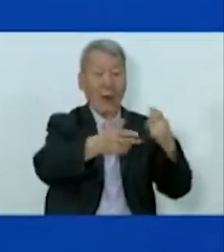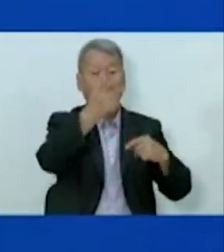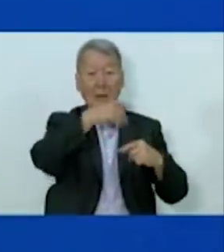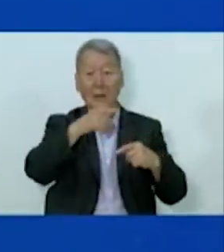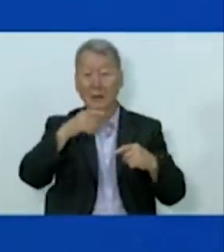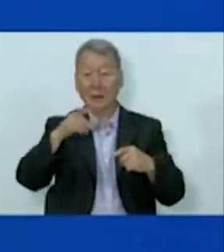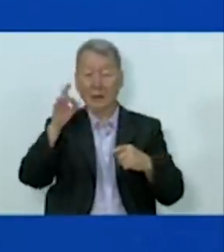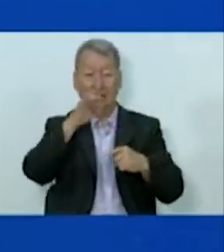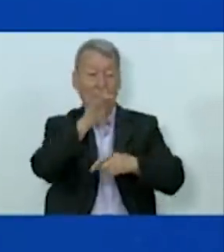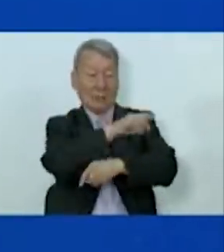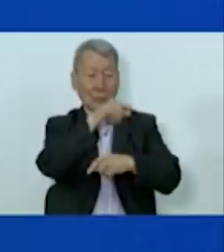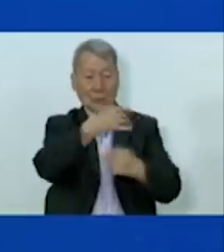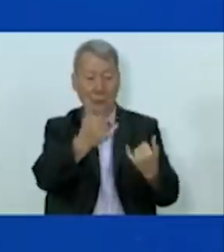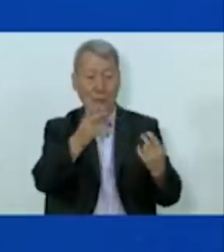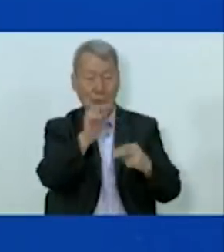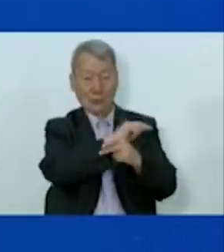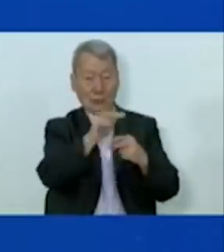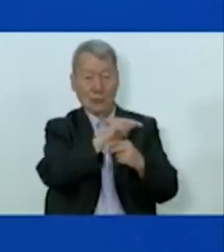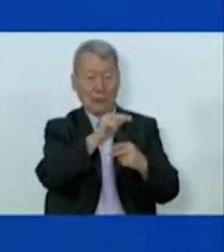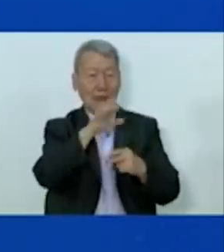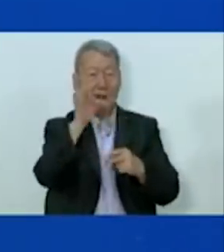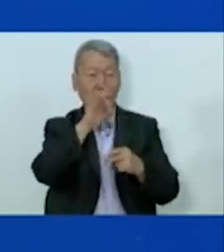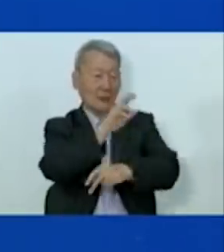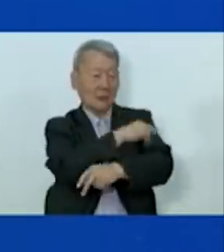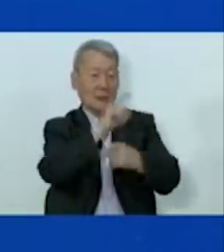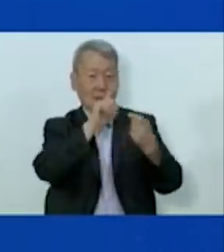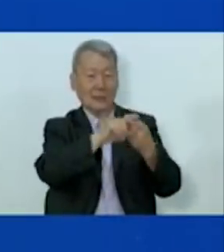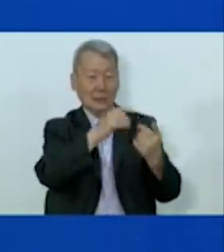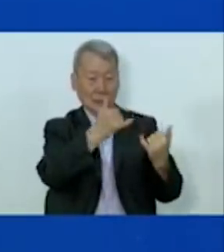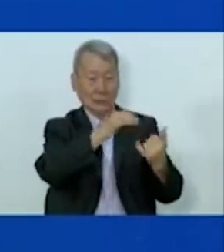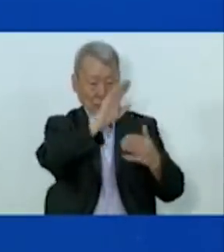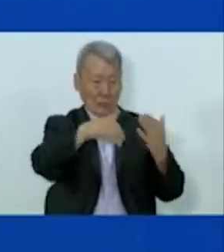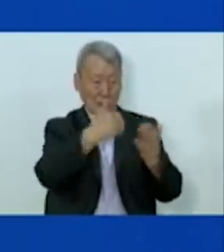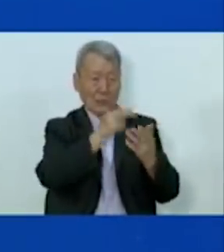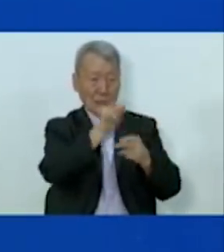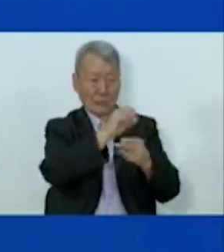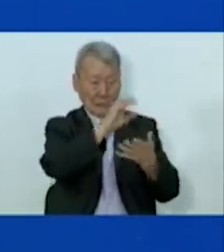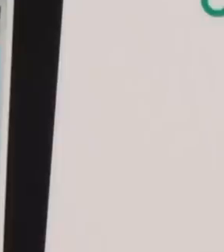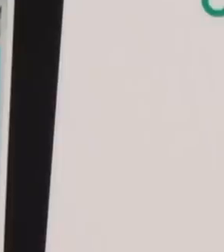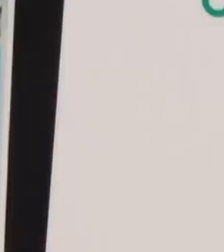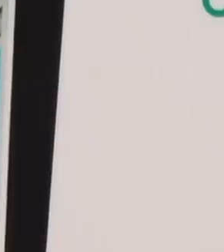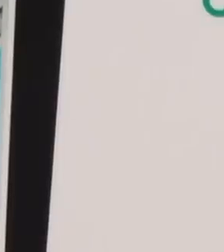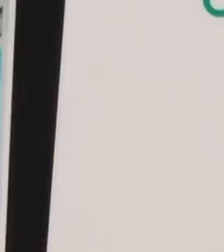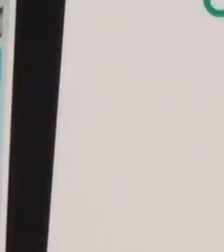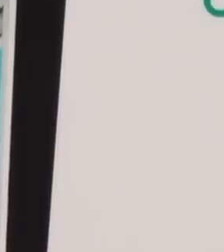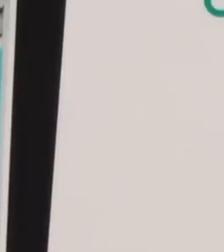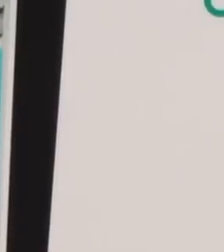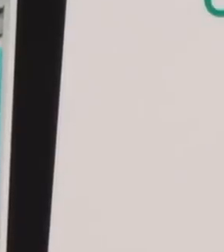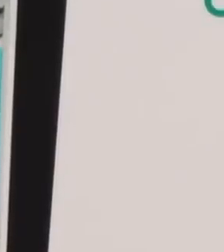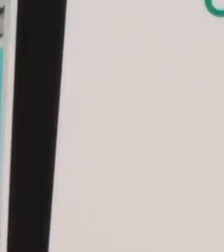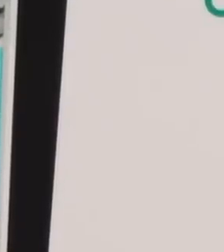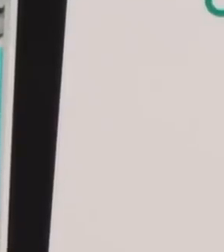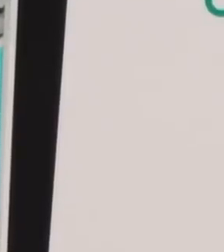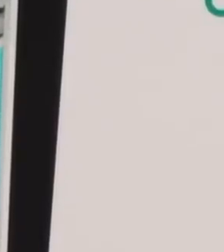алар республикалык клиникалык инфекциялык ооруканаларга жатышып, ал жерде дарыланышып жатат. Учурда пневмониянын